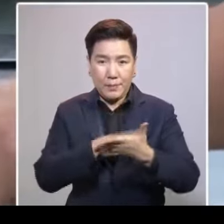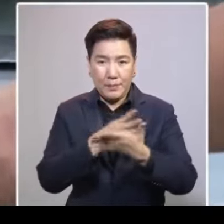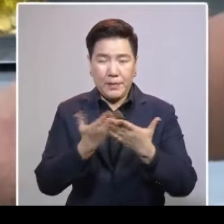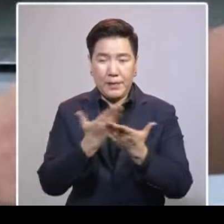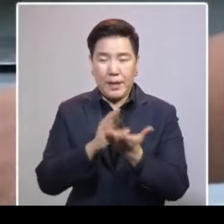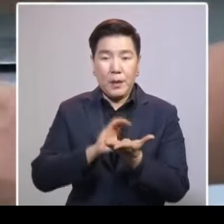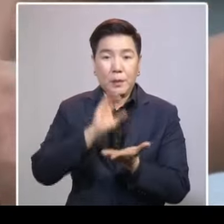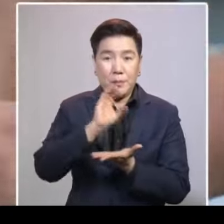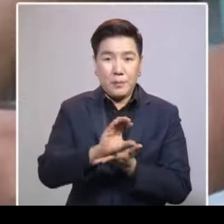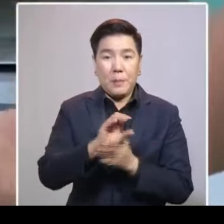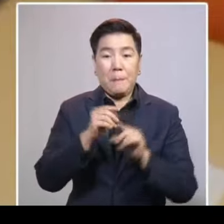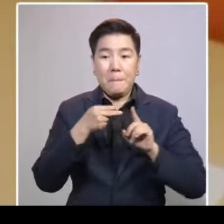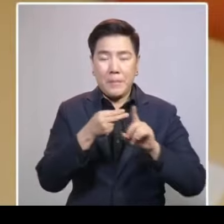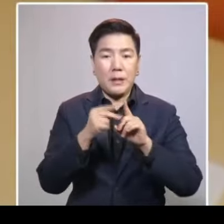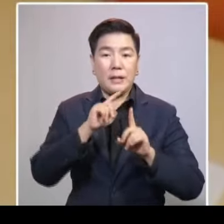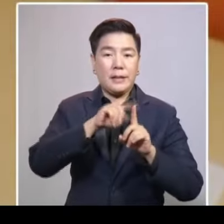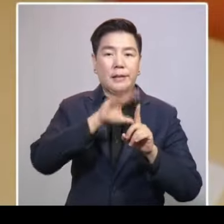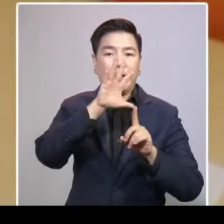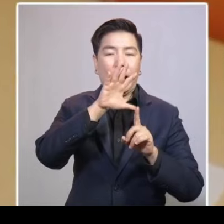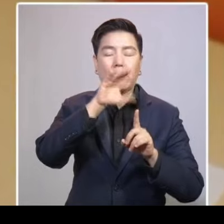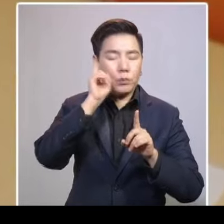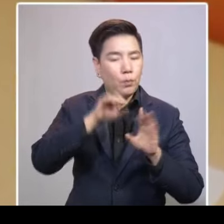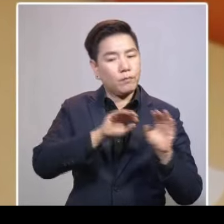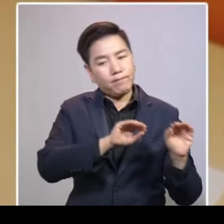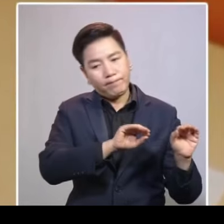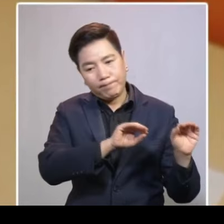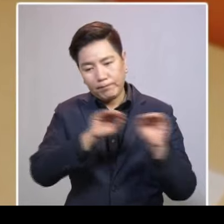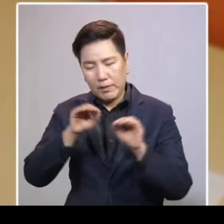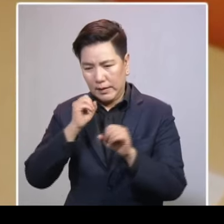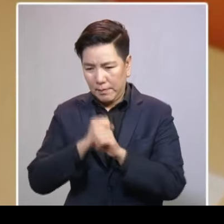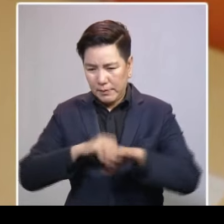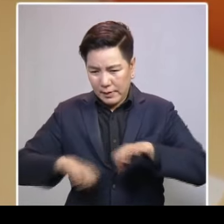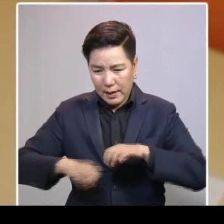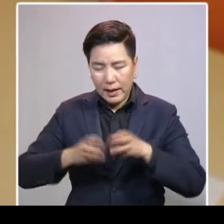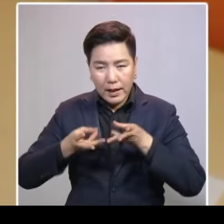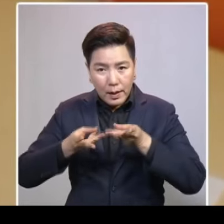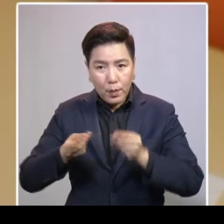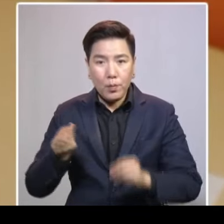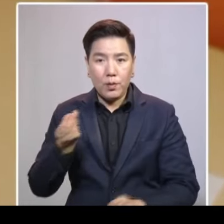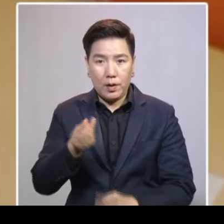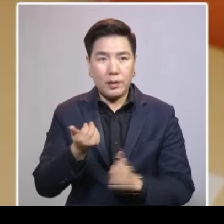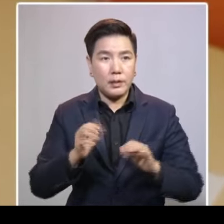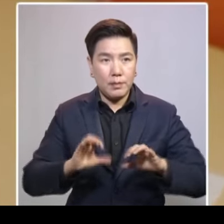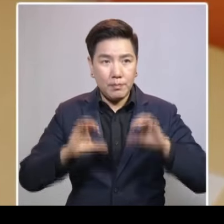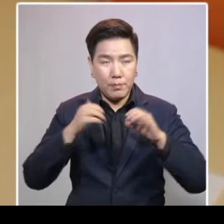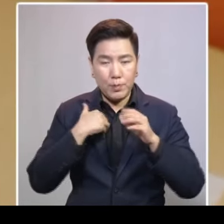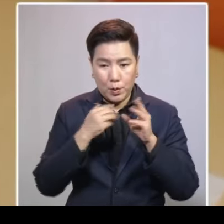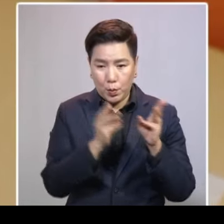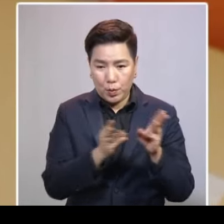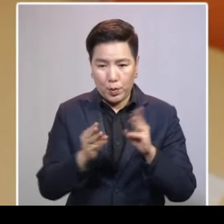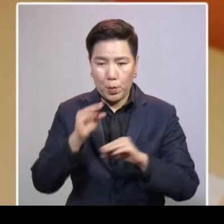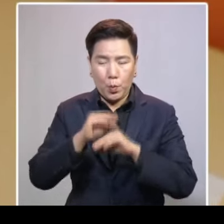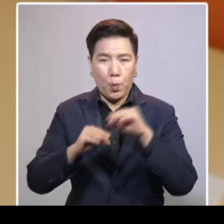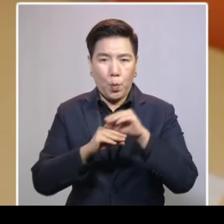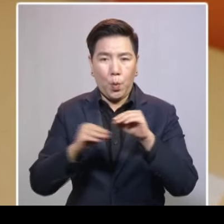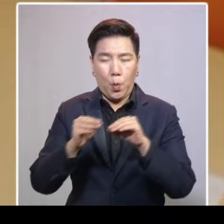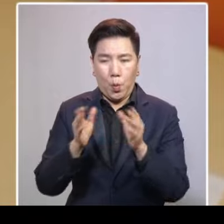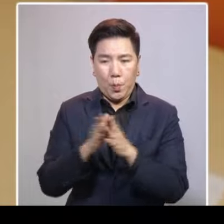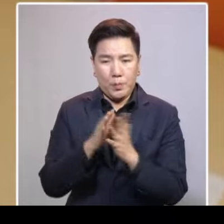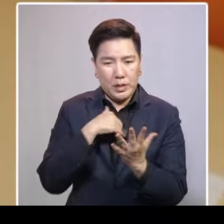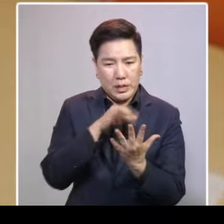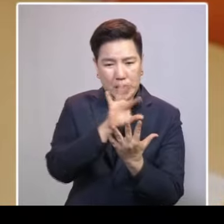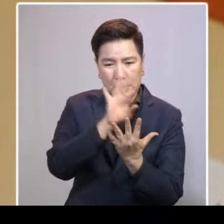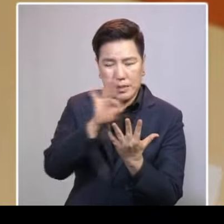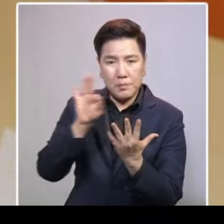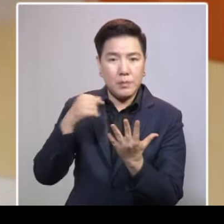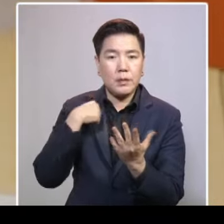อลเล็ตจากเดิมในช่วงเดือนพฤษภาคมนี้แต่จะดำเนินการให้เร็วที่สุดอย่างไรก็ตามรัฐบาลมีกลไกเดินหน้าโครงการมากกว่า1ตัวเลือกตลอดเวล